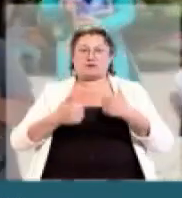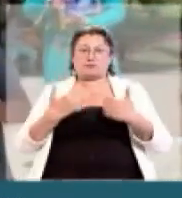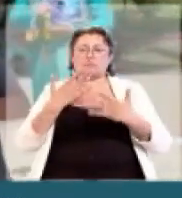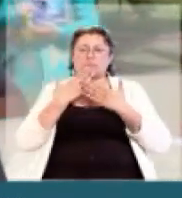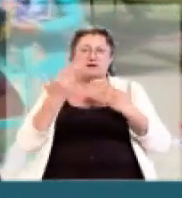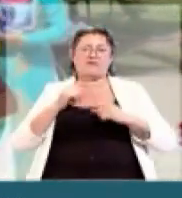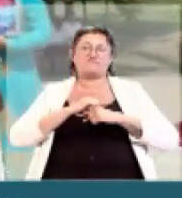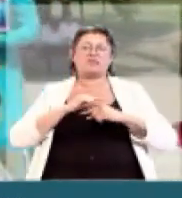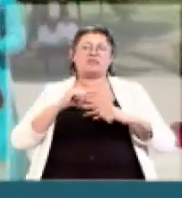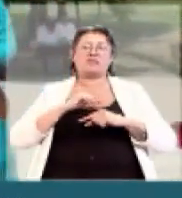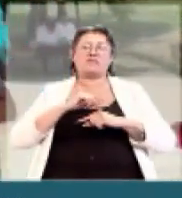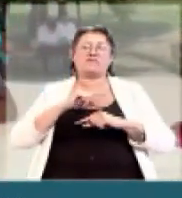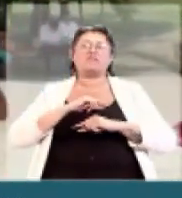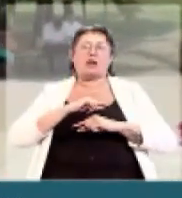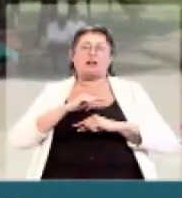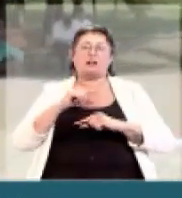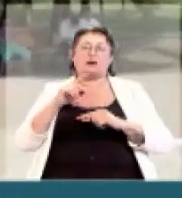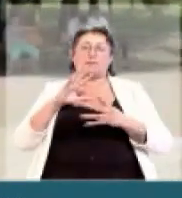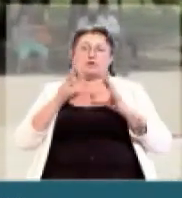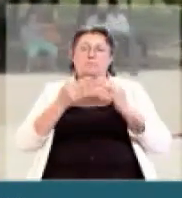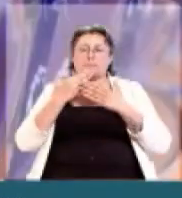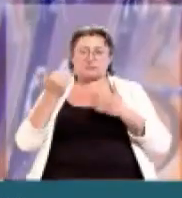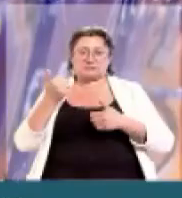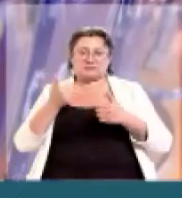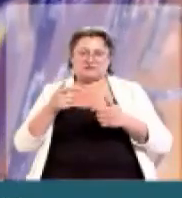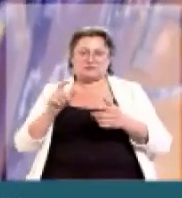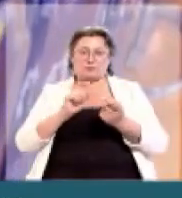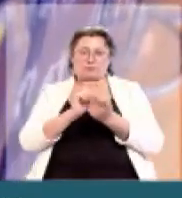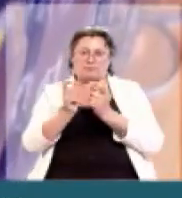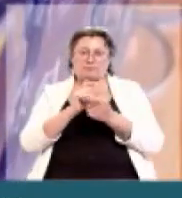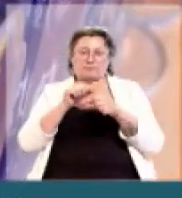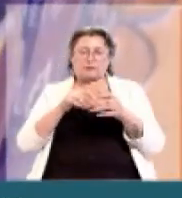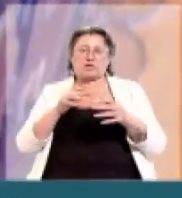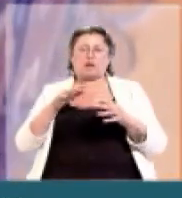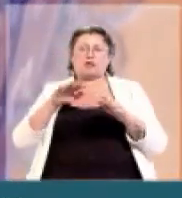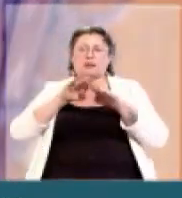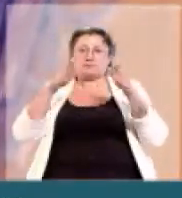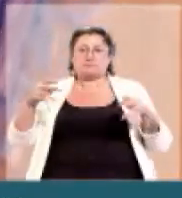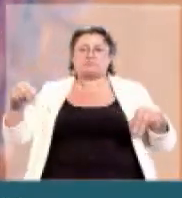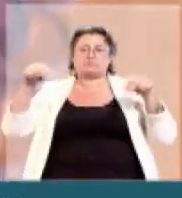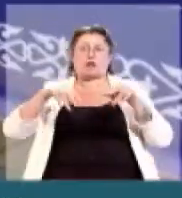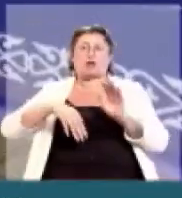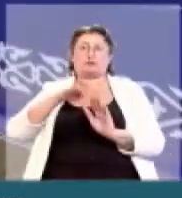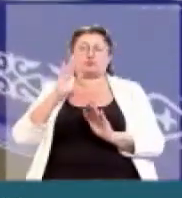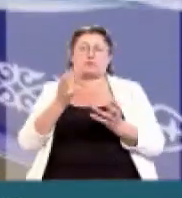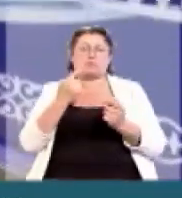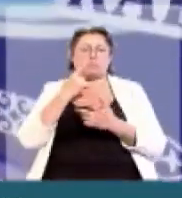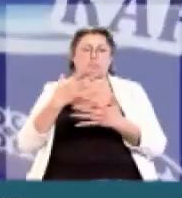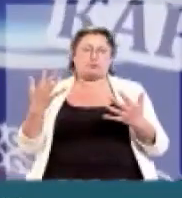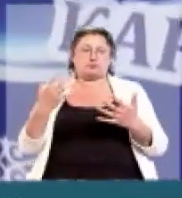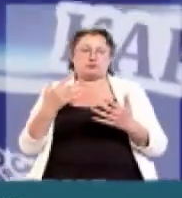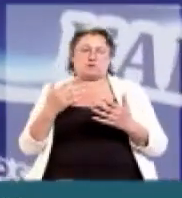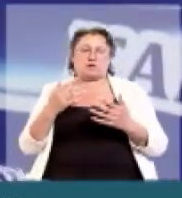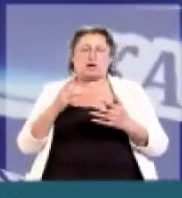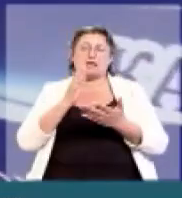финальные бои между главными претендентами на победу. По итогам последних схваток на пьедестал подсчета поднялись лучшие бойцы турнира, набравшие большое количество